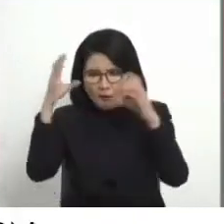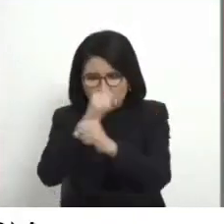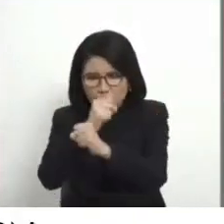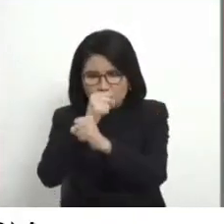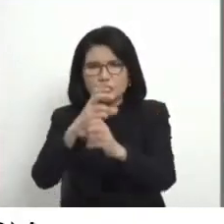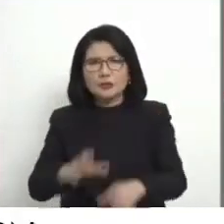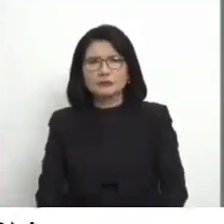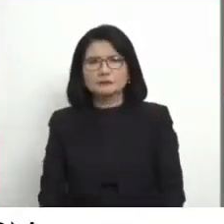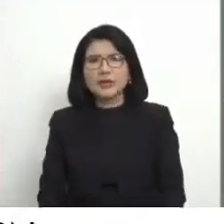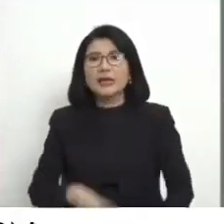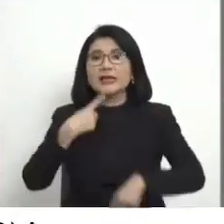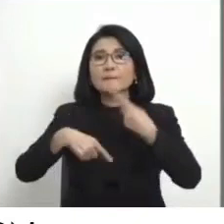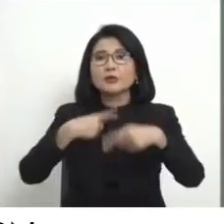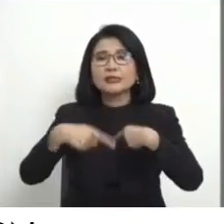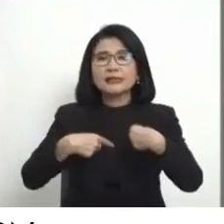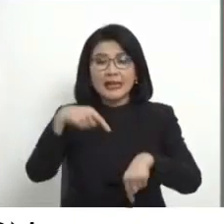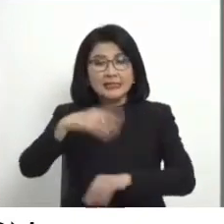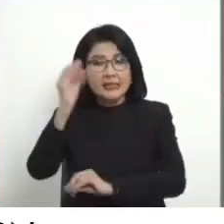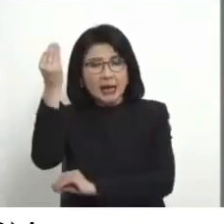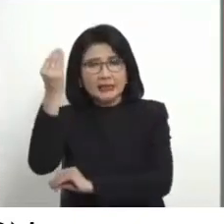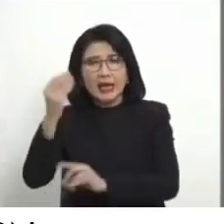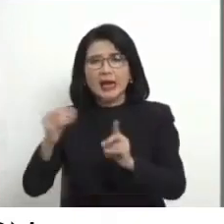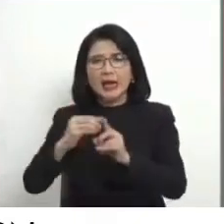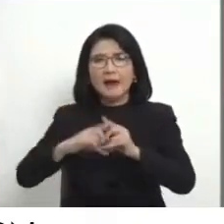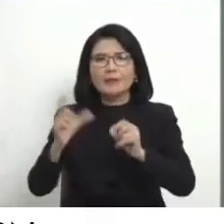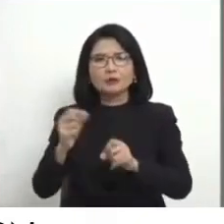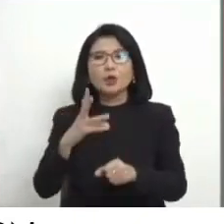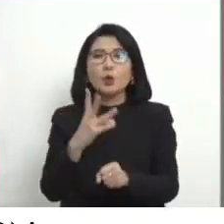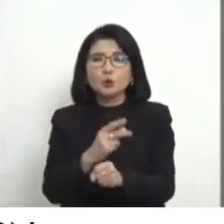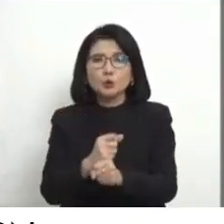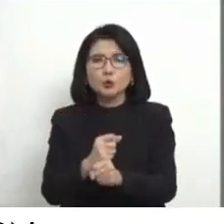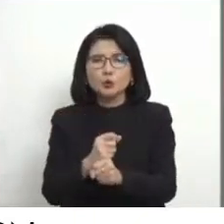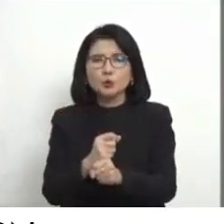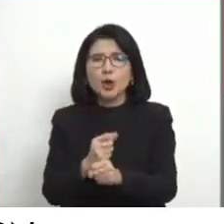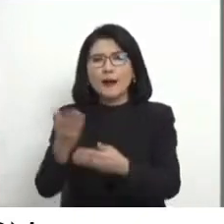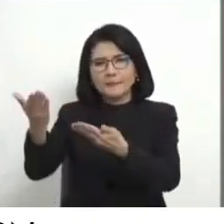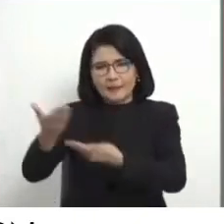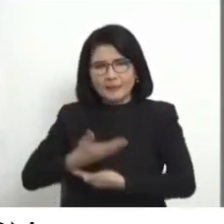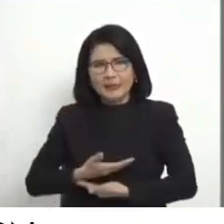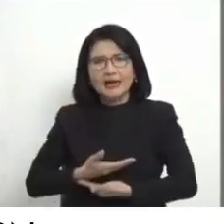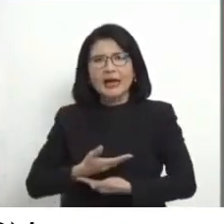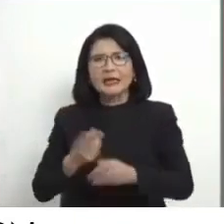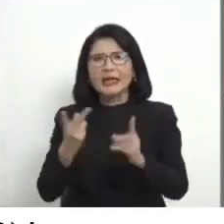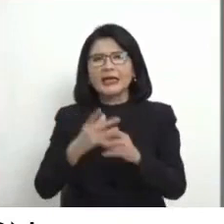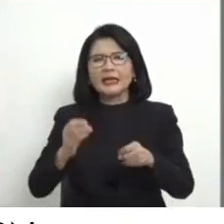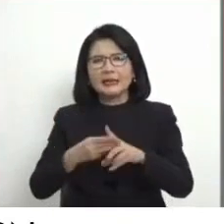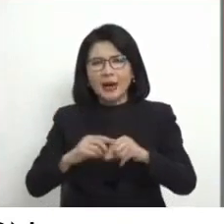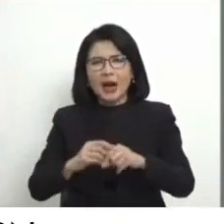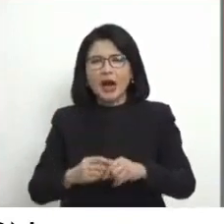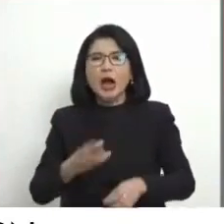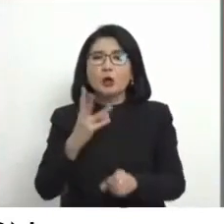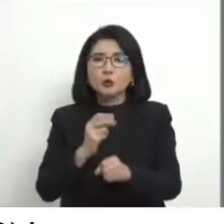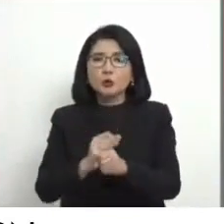kami cerita sedikit yang kita kerjakan di Jakarta Paud guru-guru Paud mendapatkan hibah di Jakarta kemudian guru-guru agama kita